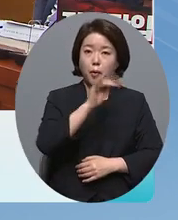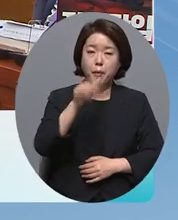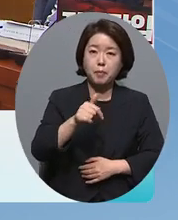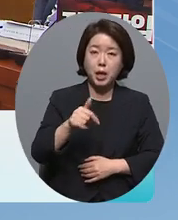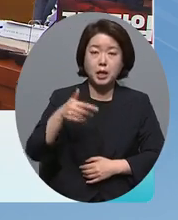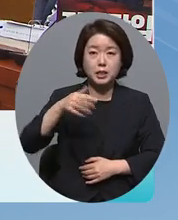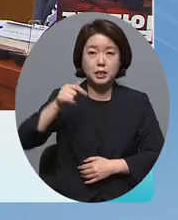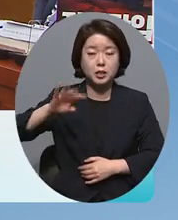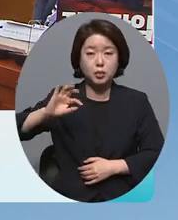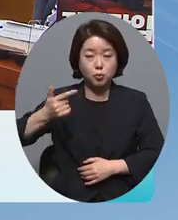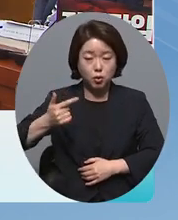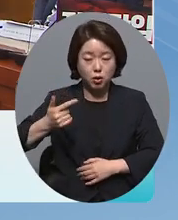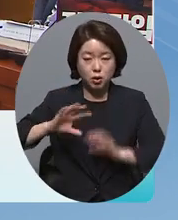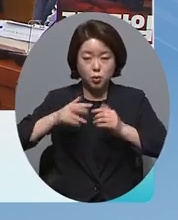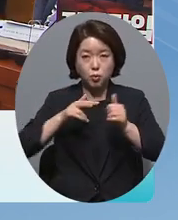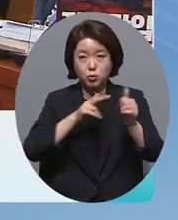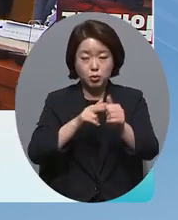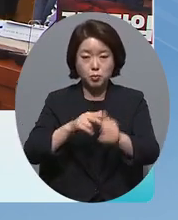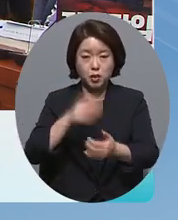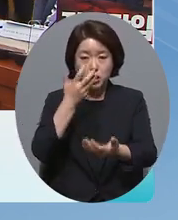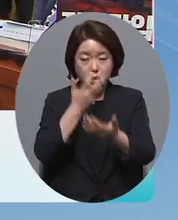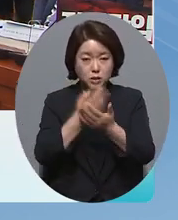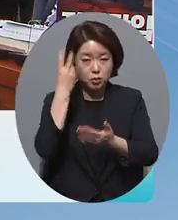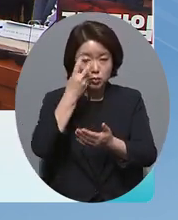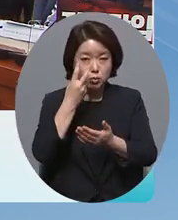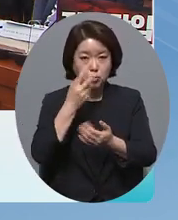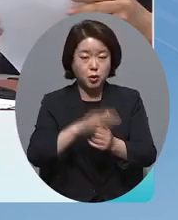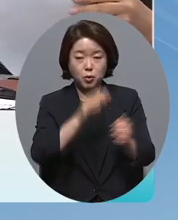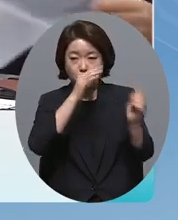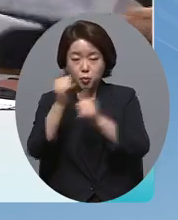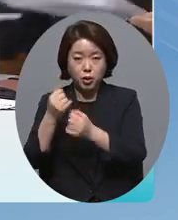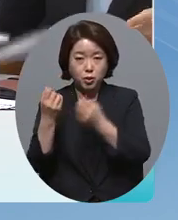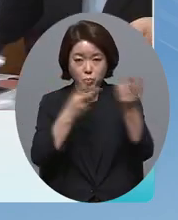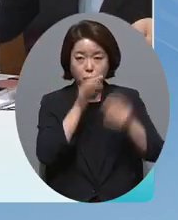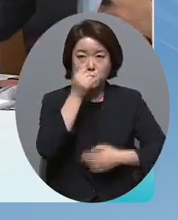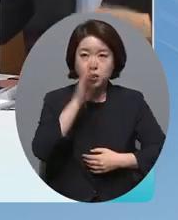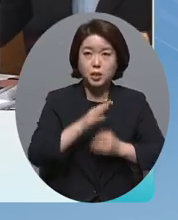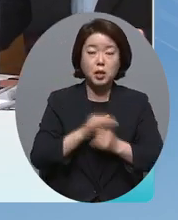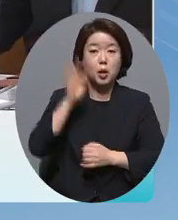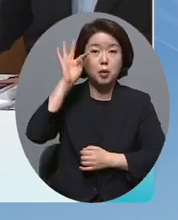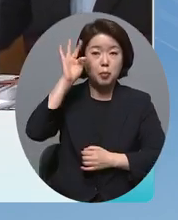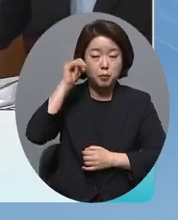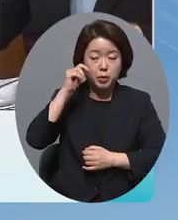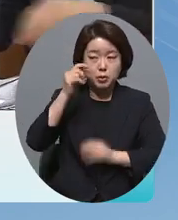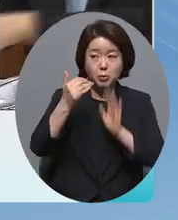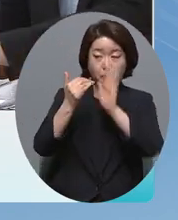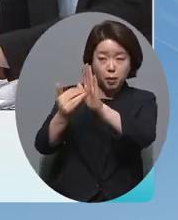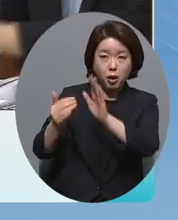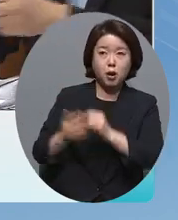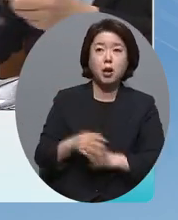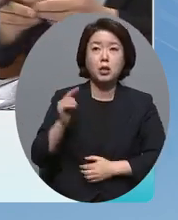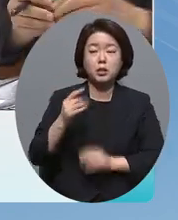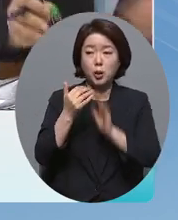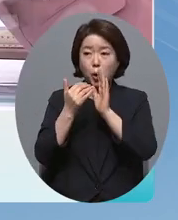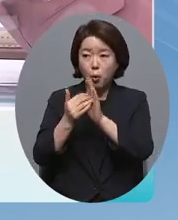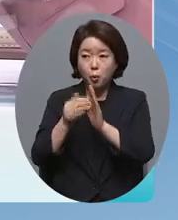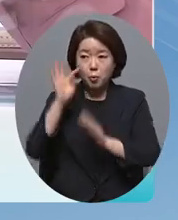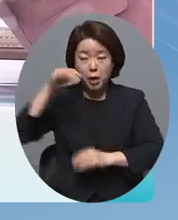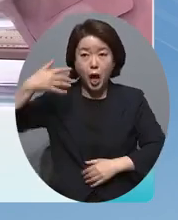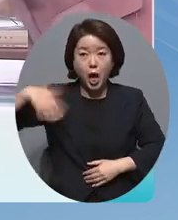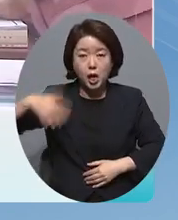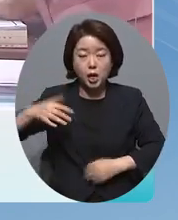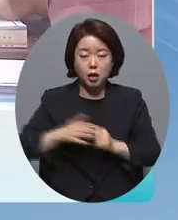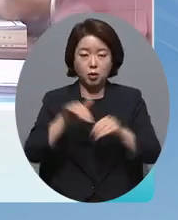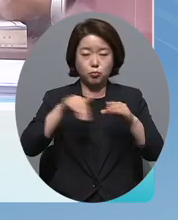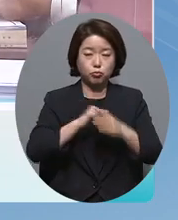국정원장에게 서면조사 요청 또는 우수한 통보를 했는데 며칠 만에 이제 거부를 했고 그 거부한지 며칠이 안 돼서